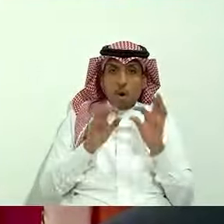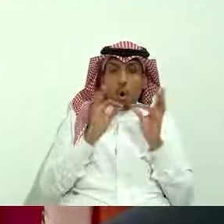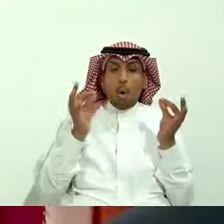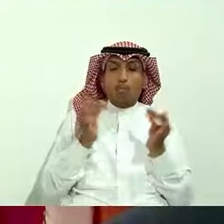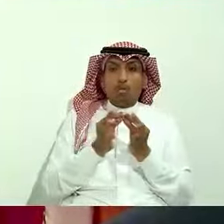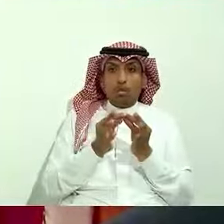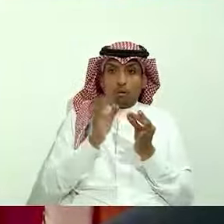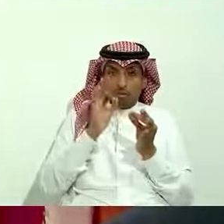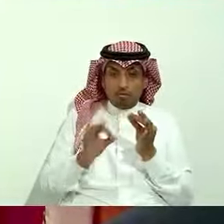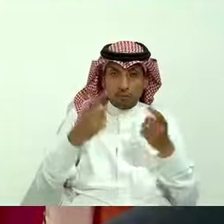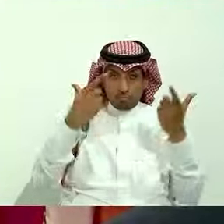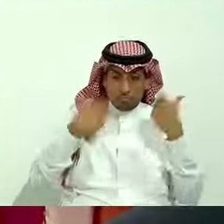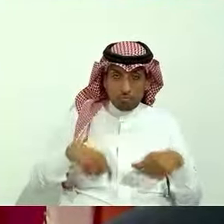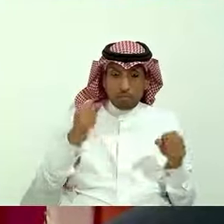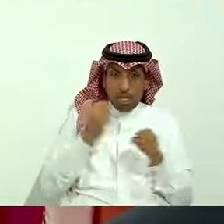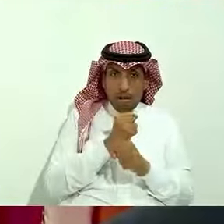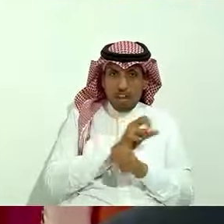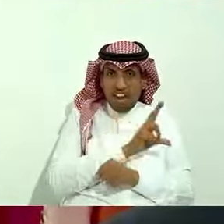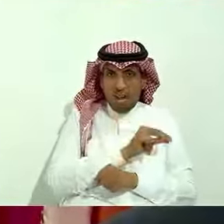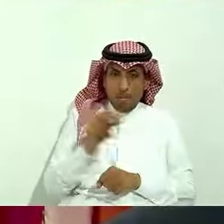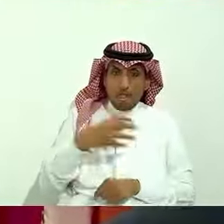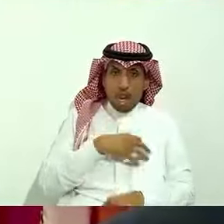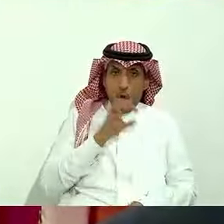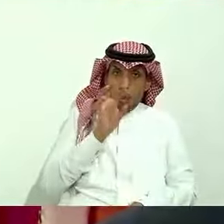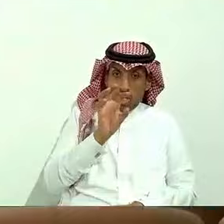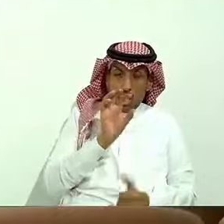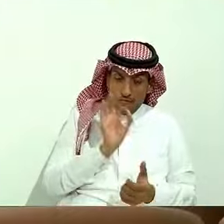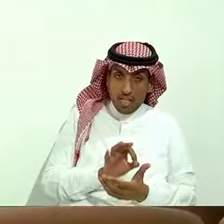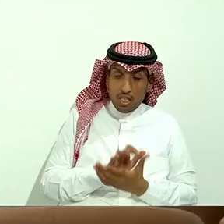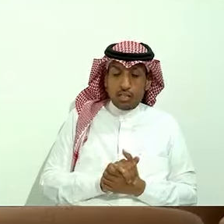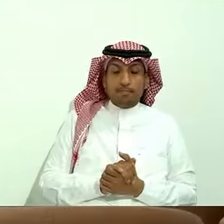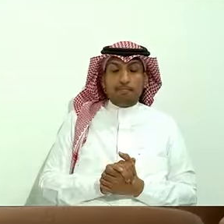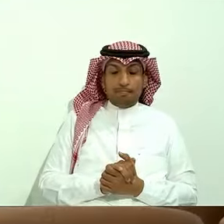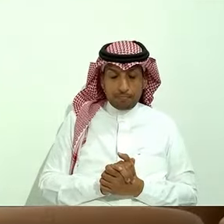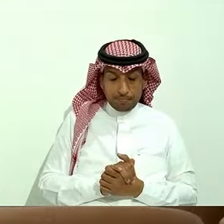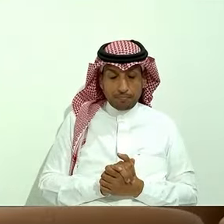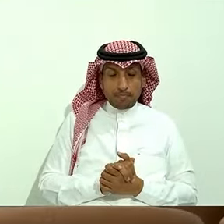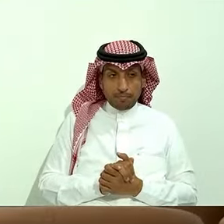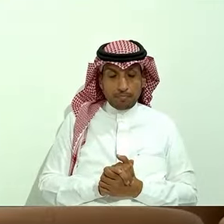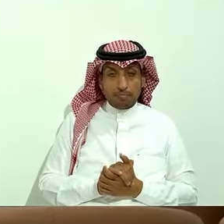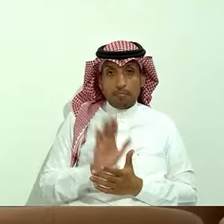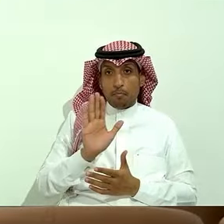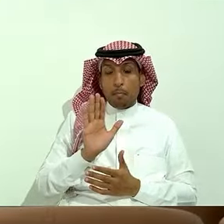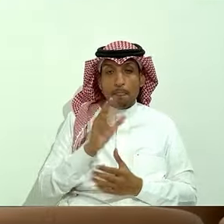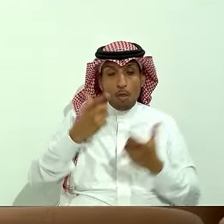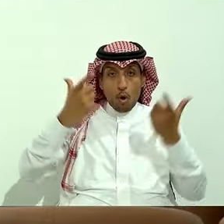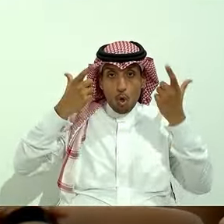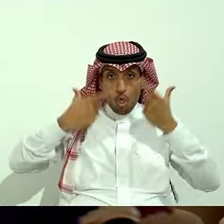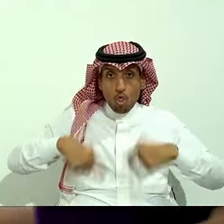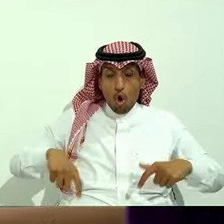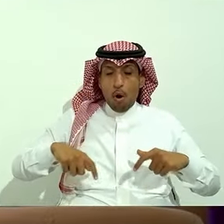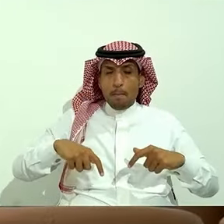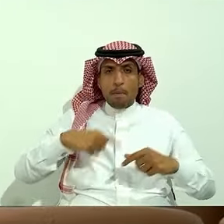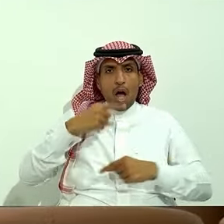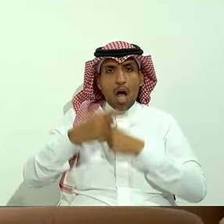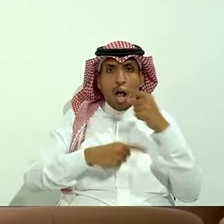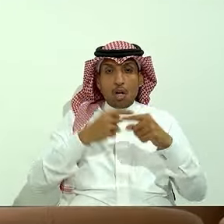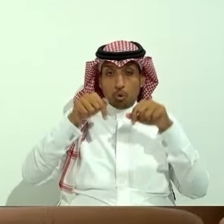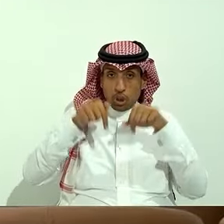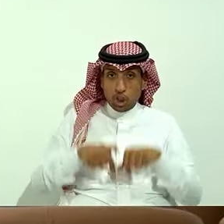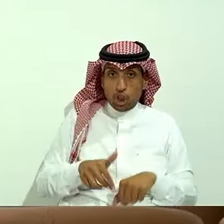هو فعلاً يمثل هويتنا؟ هي عادة الملابس بشكل عام سواء الحديثة